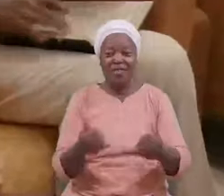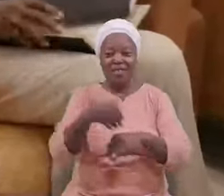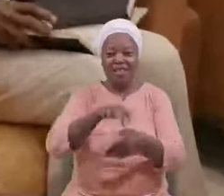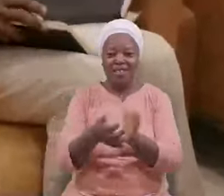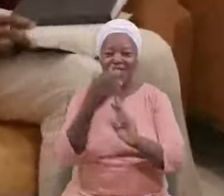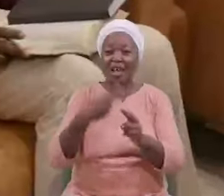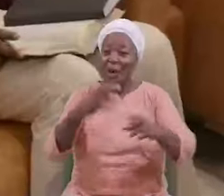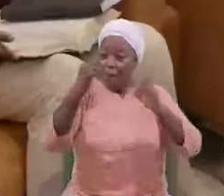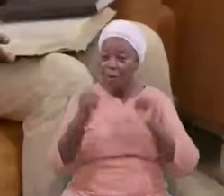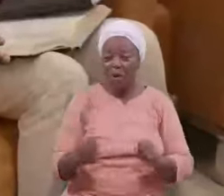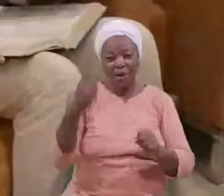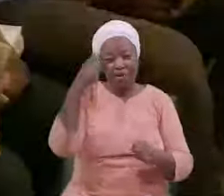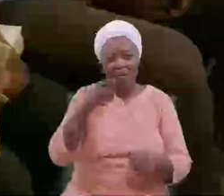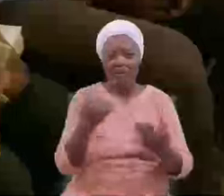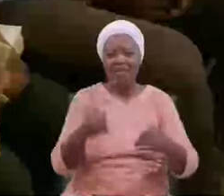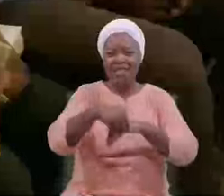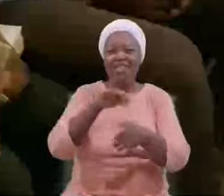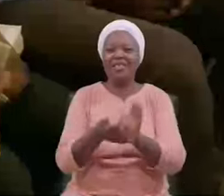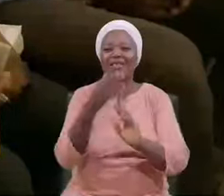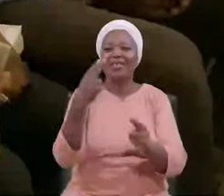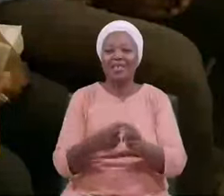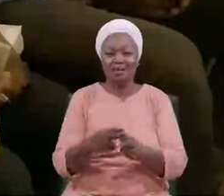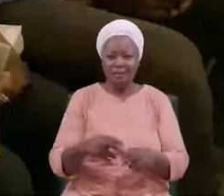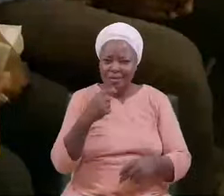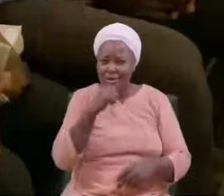pour vous ce soir. Amen.